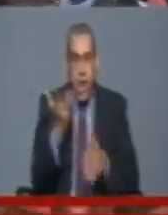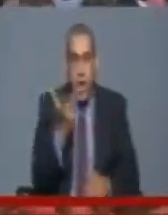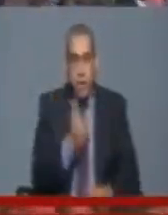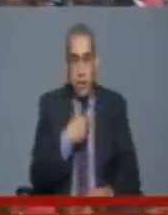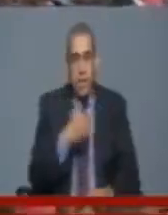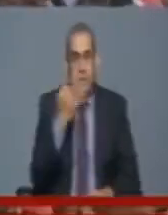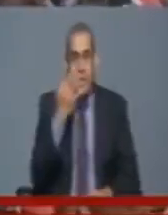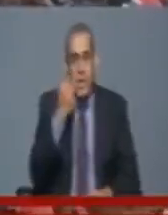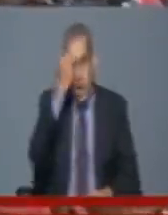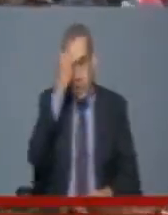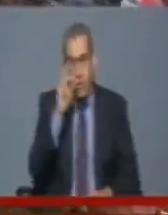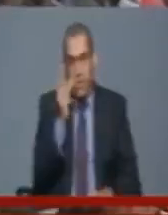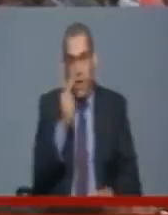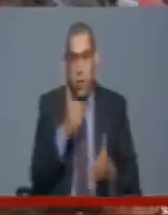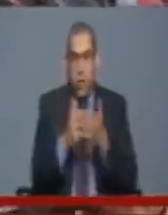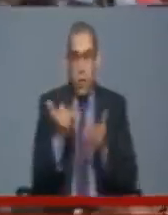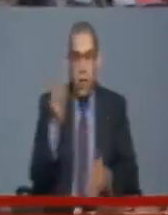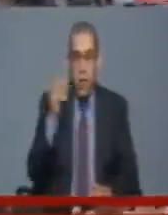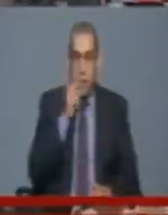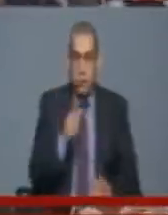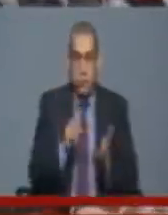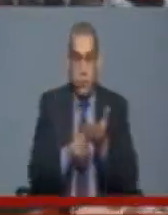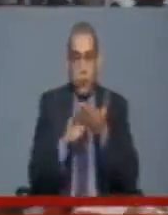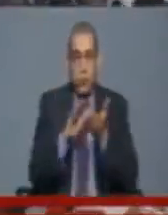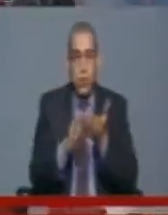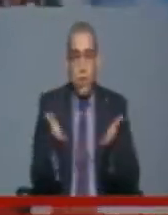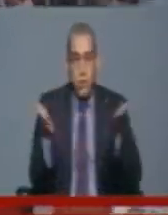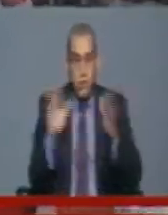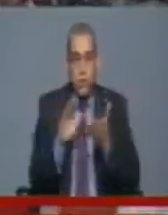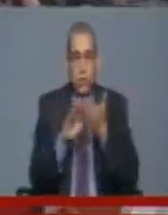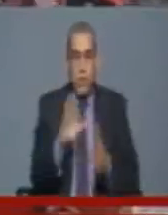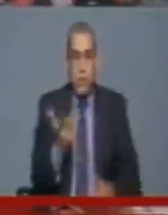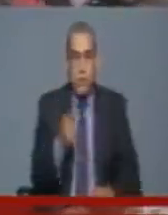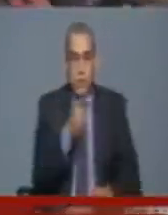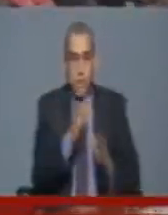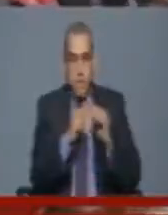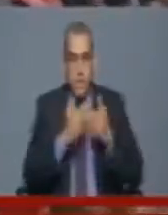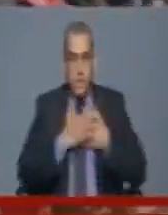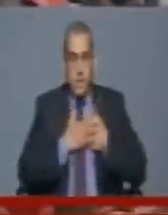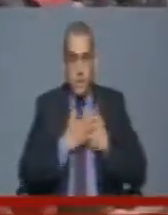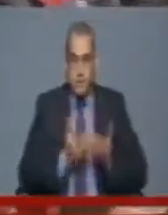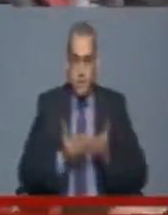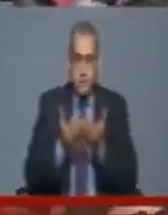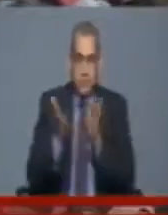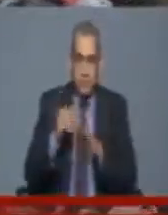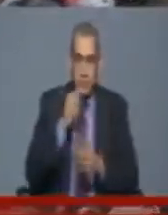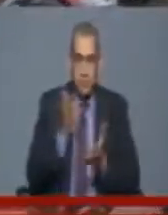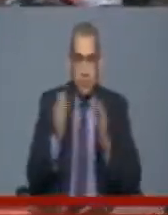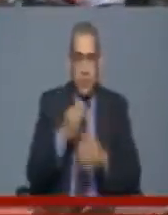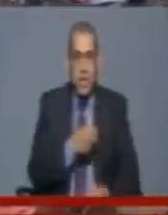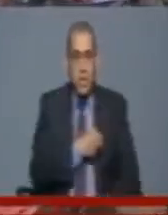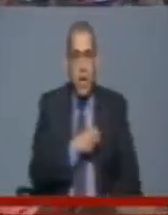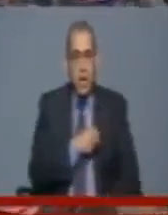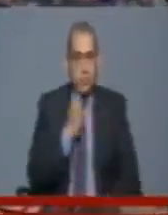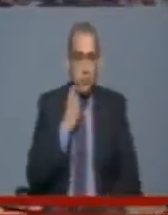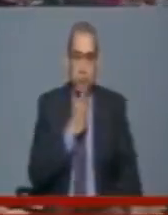3,000 طن تقريبا، وباقي المساعدات هي مساعدات مصرية، وهي إيمانا وحرصا من